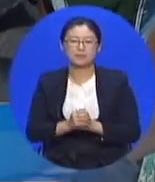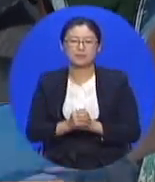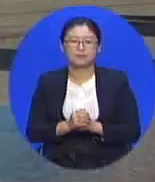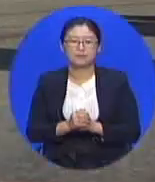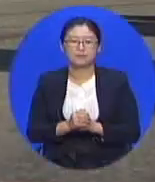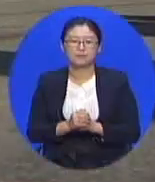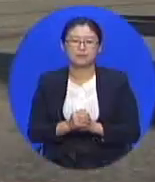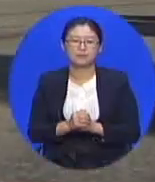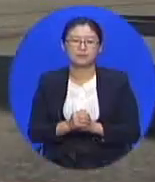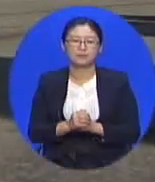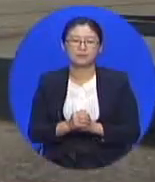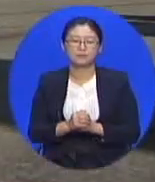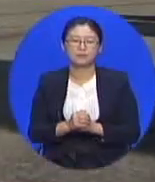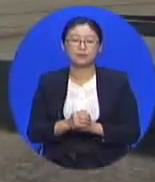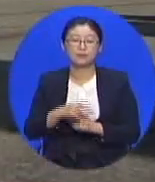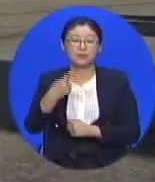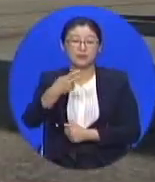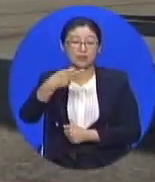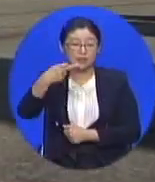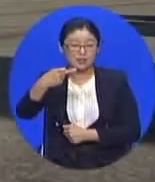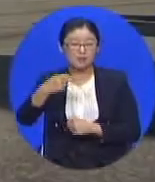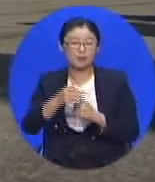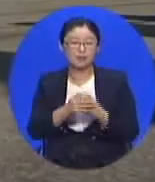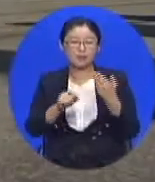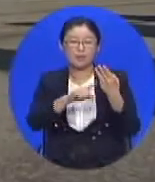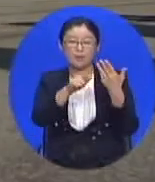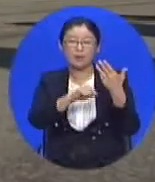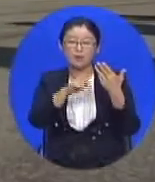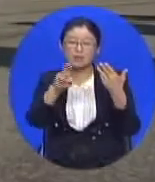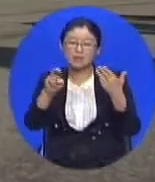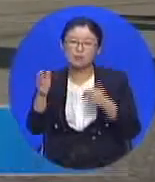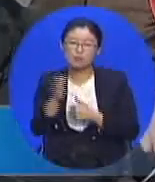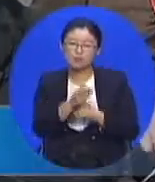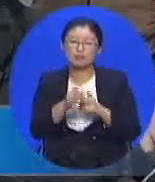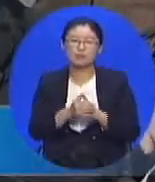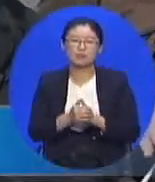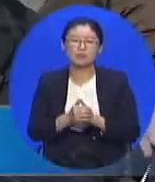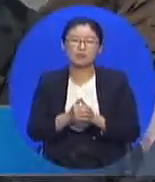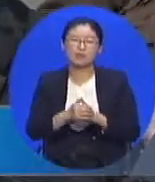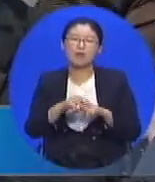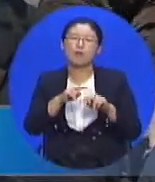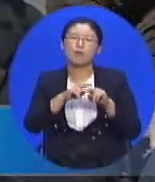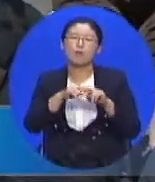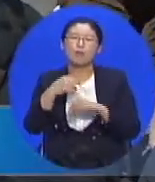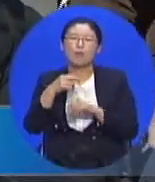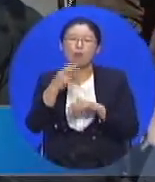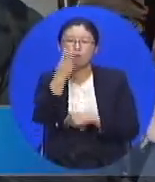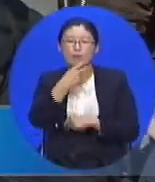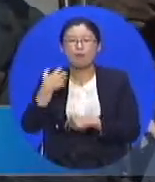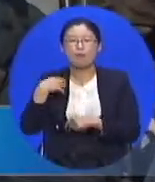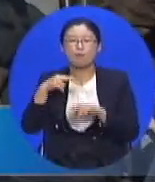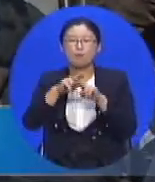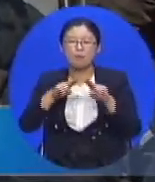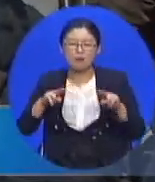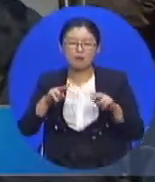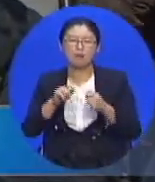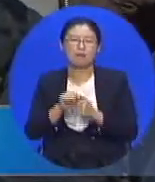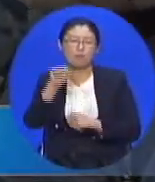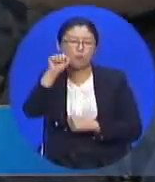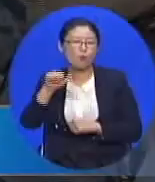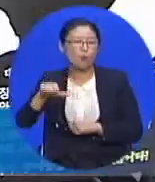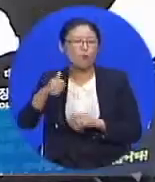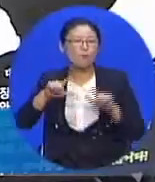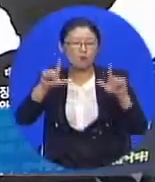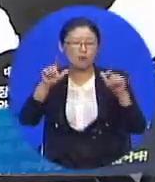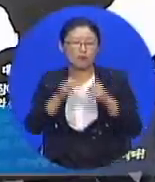결의한다. 2012년 8월 10일부터 시작한 장애 등급제 부양의무제 폐지 농성이 500일째 된 지난 2일.